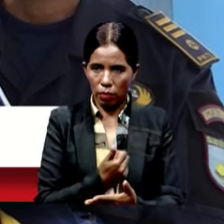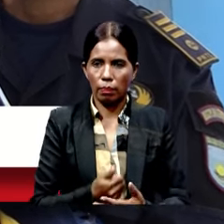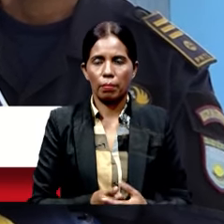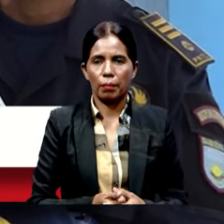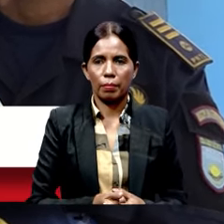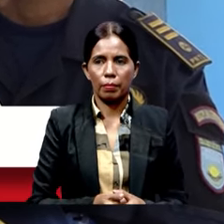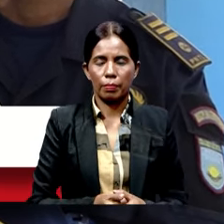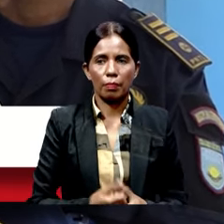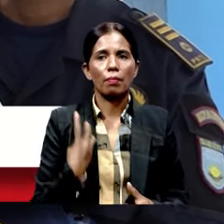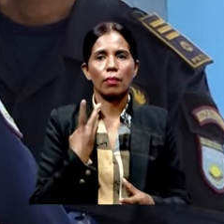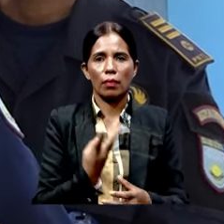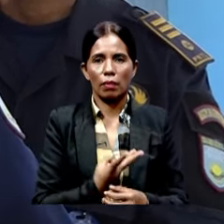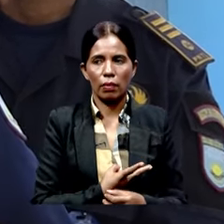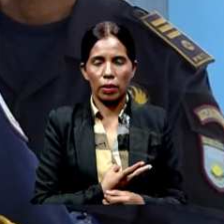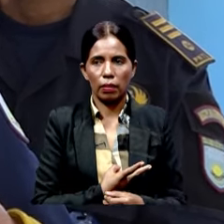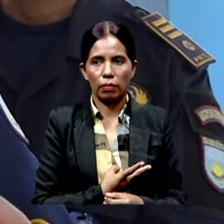ita